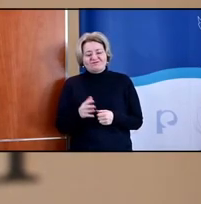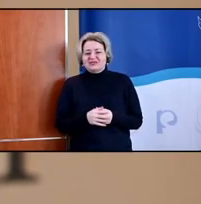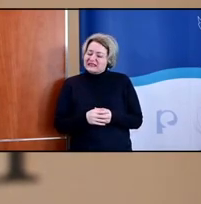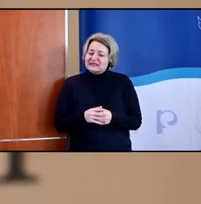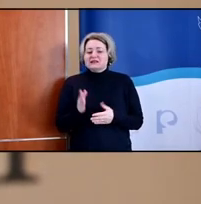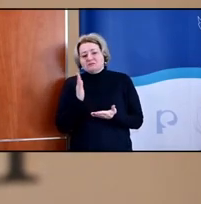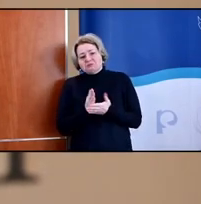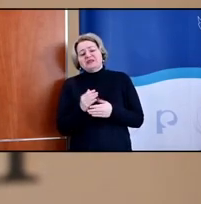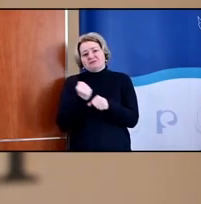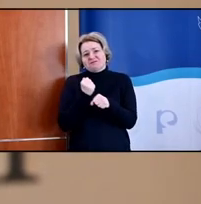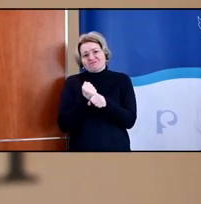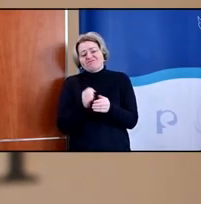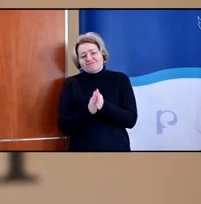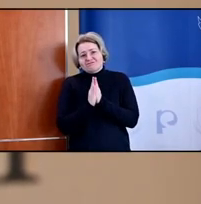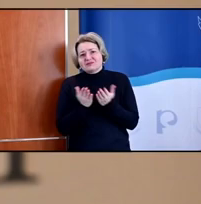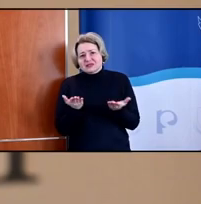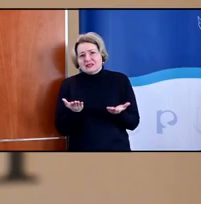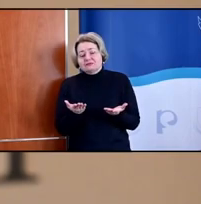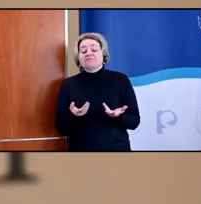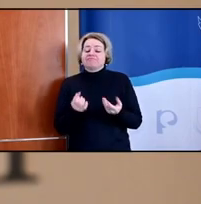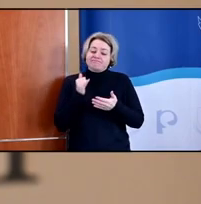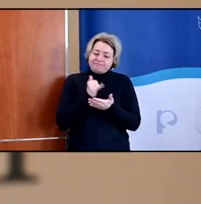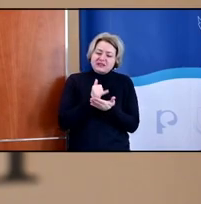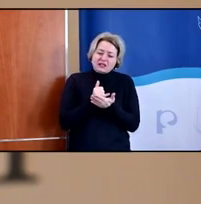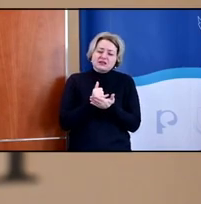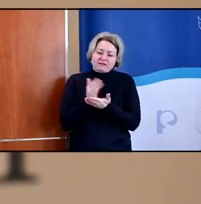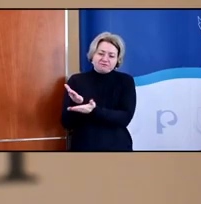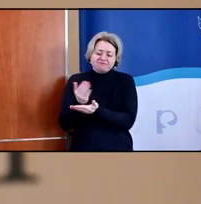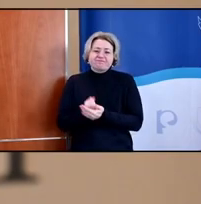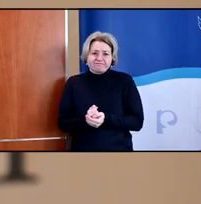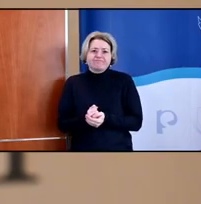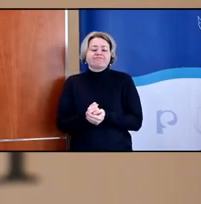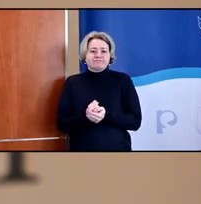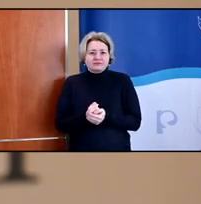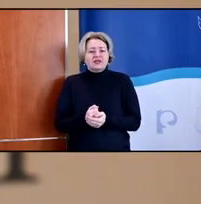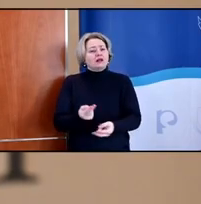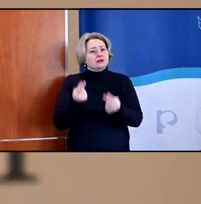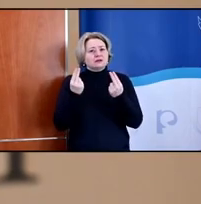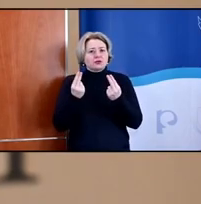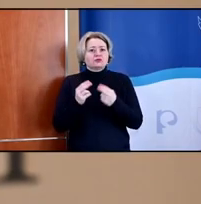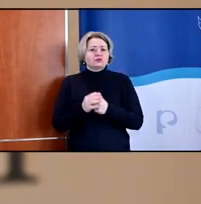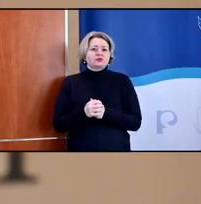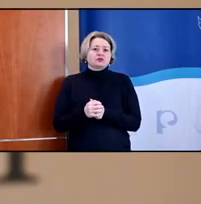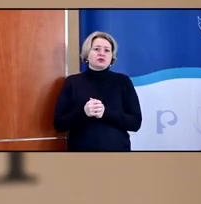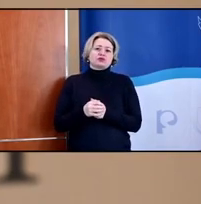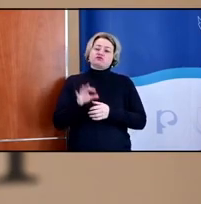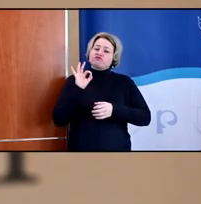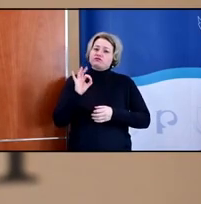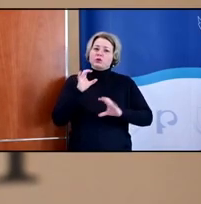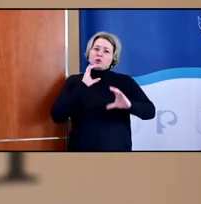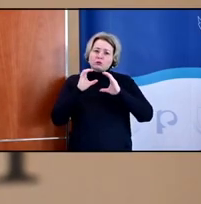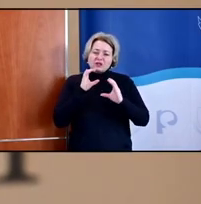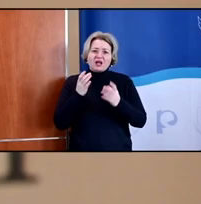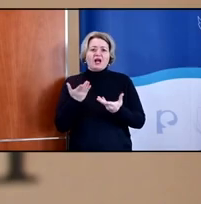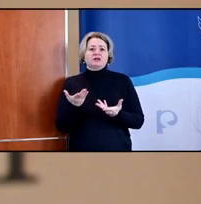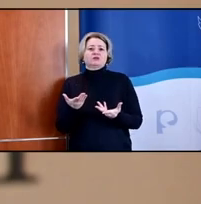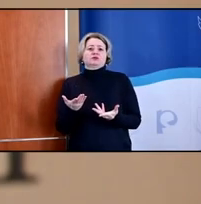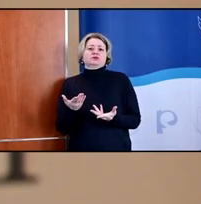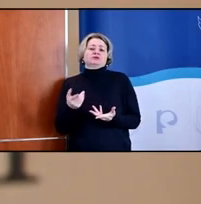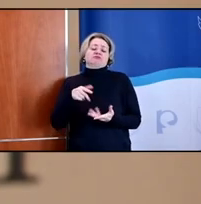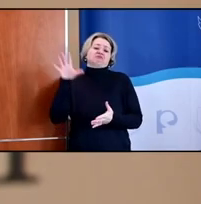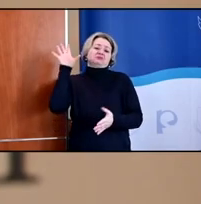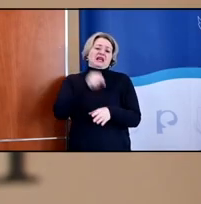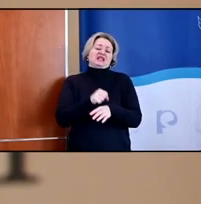és nyilván be is láttuk hogy nagyon fontos az hogy jól kommunikáljunk ezekről az elért